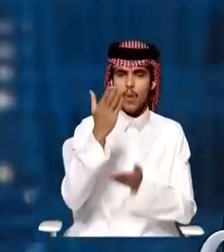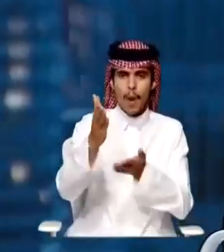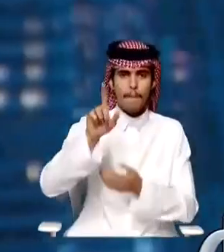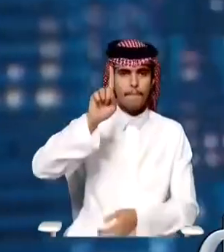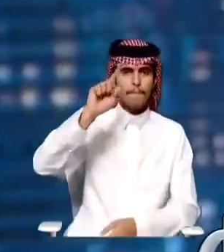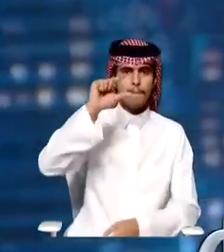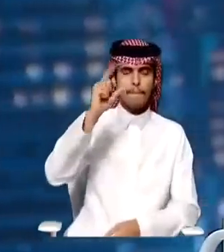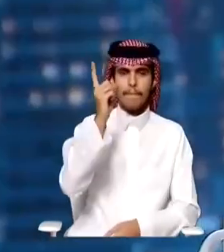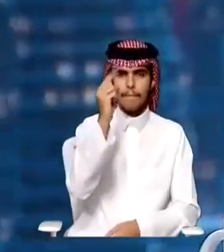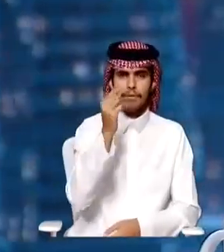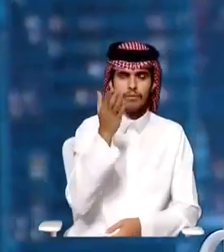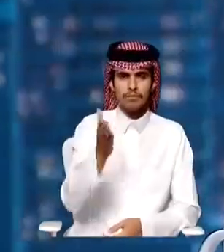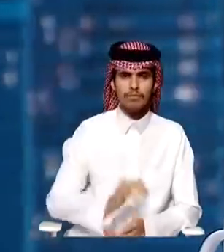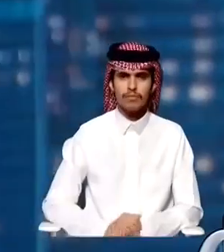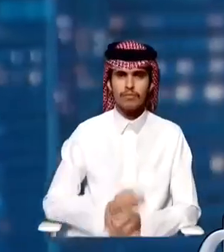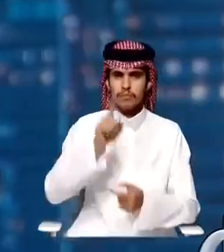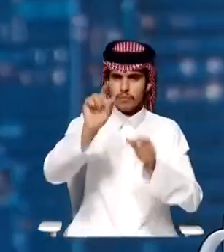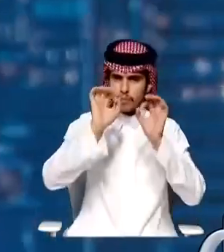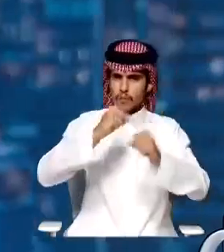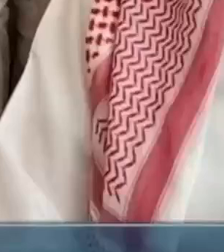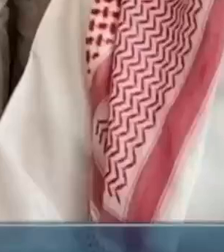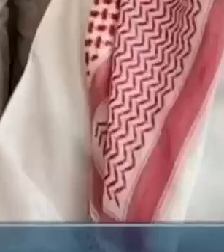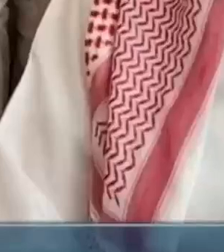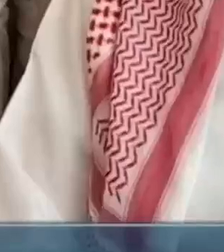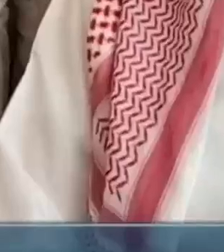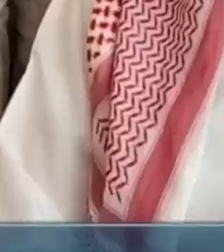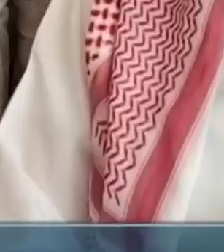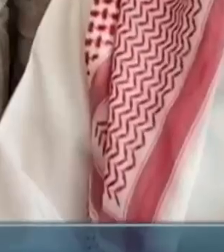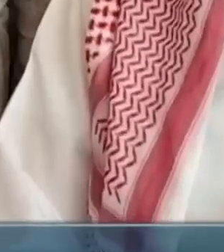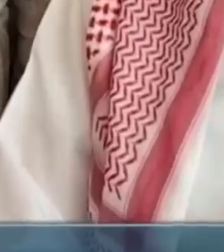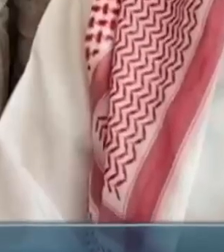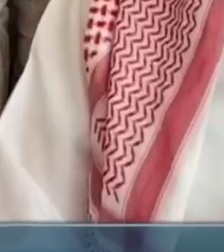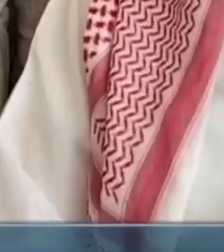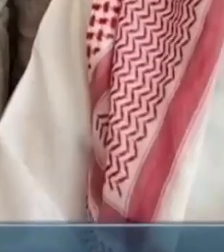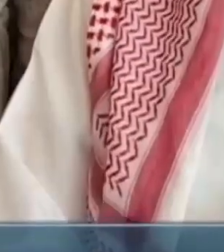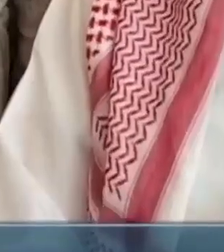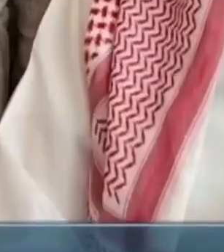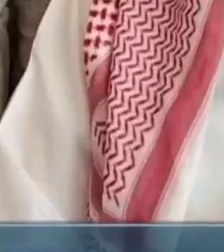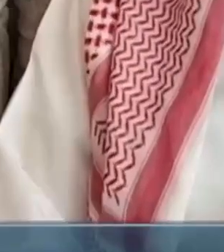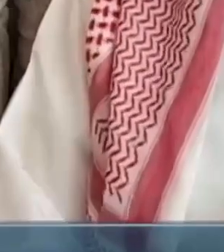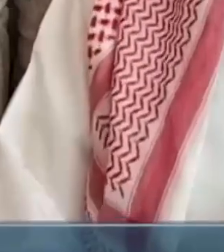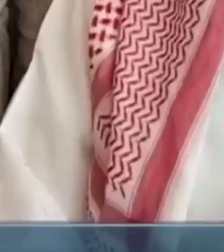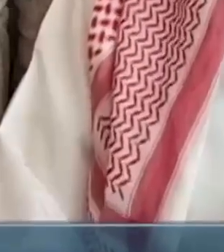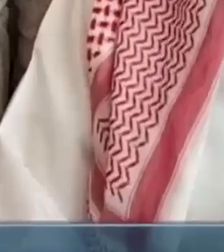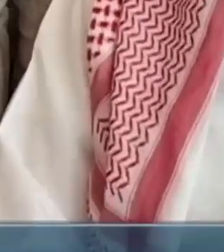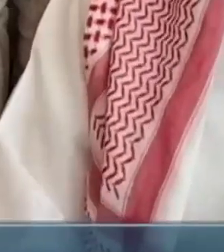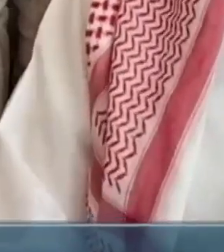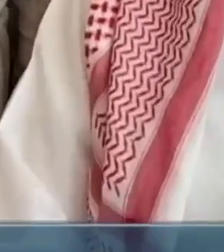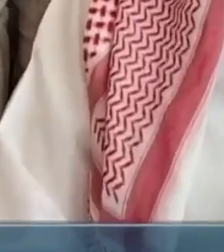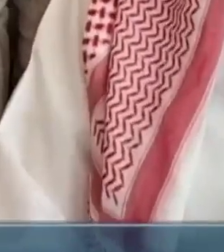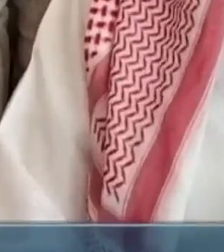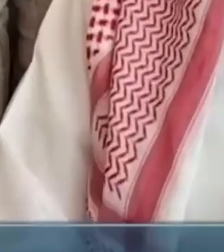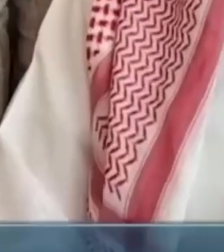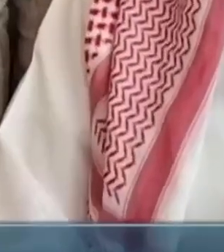العمري انت بذلت جهد عظيم جدا في قاموس لغه الاشاره السعوديه سافرت لكثير من مناطق